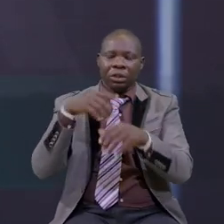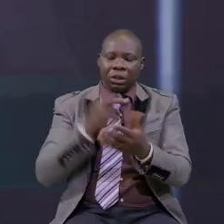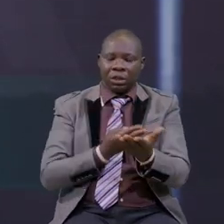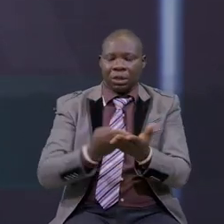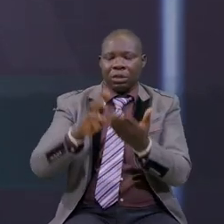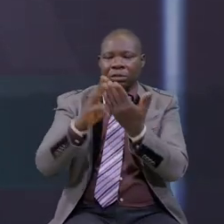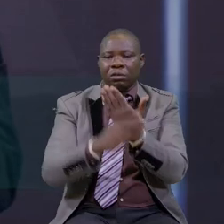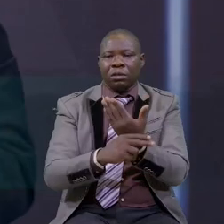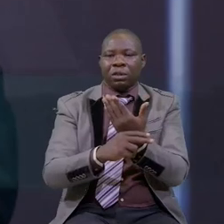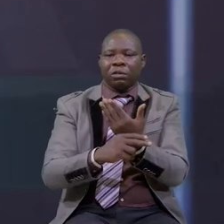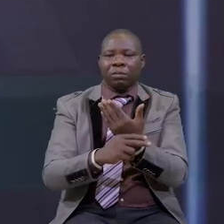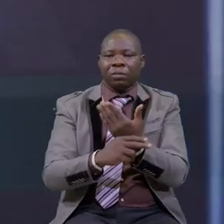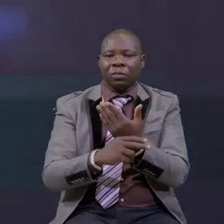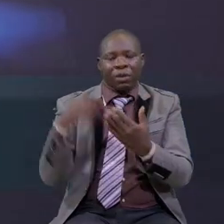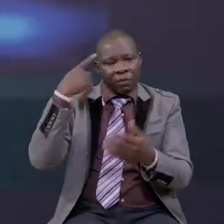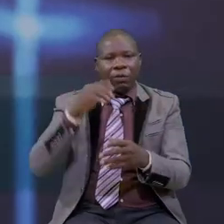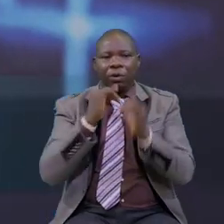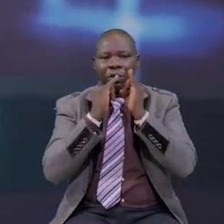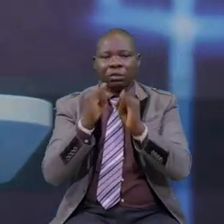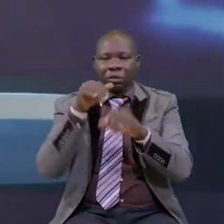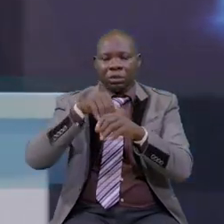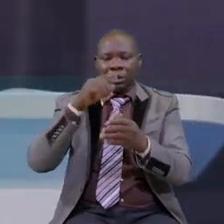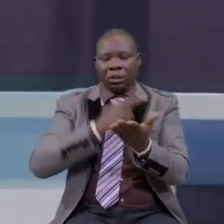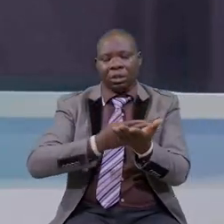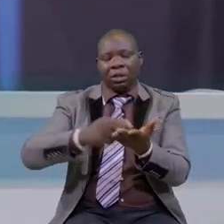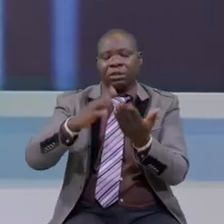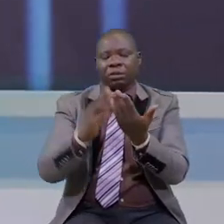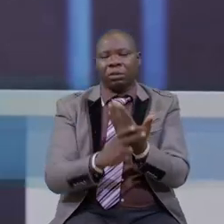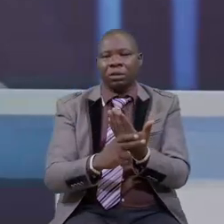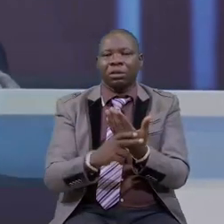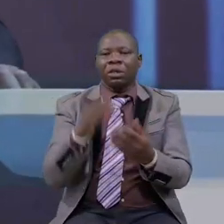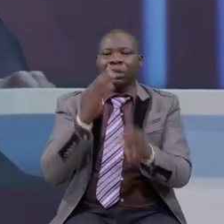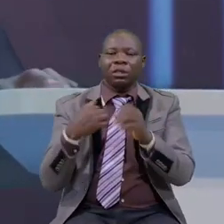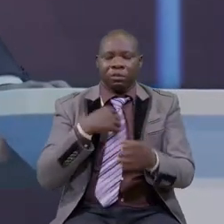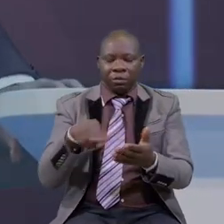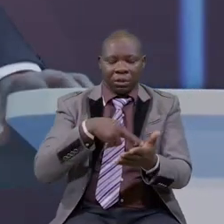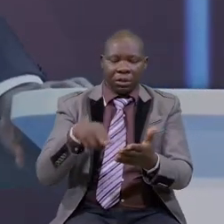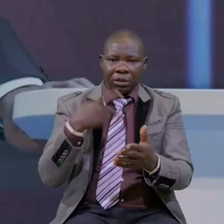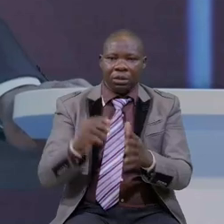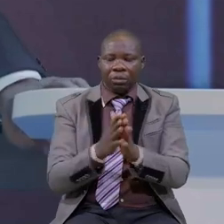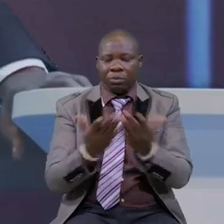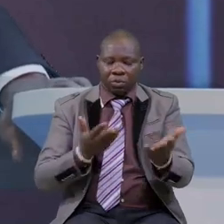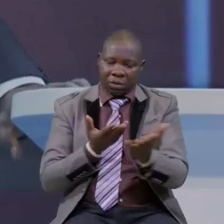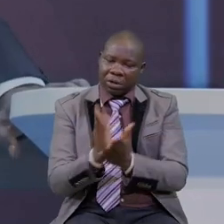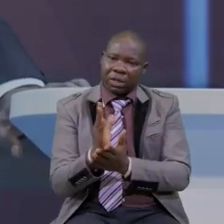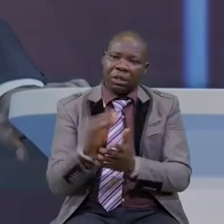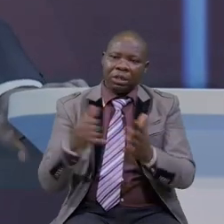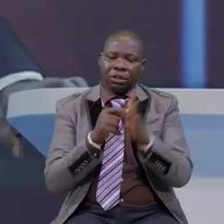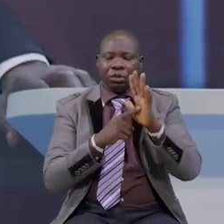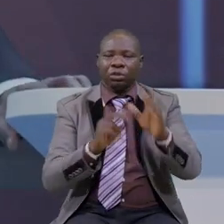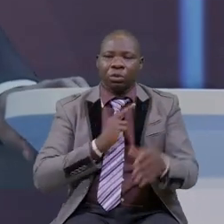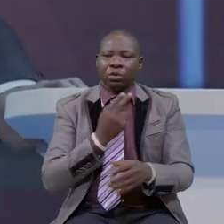justice. Pour instruire dans la justice. Si nous lisons la Bible très bien, il